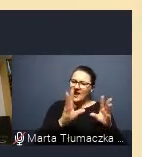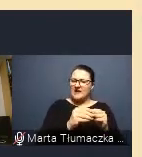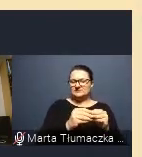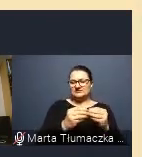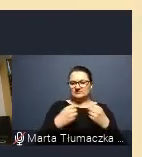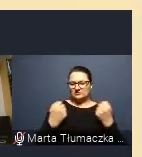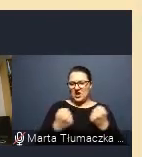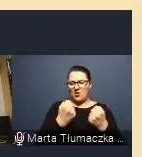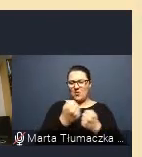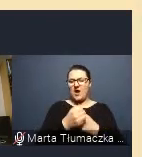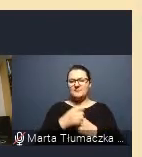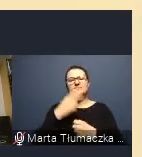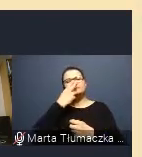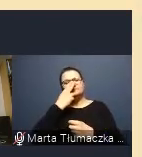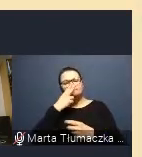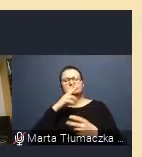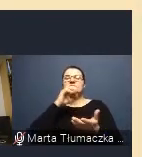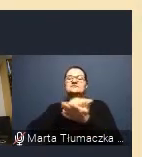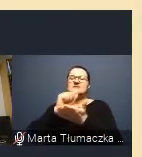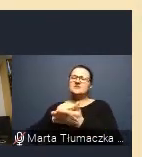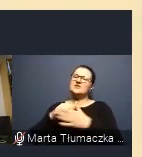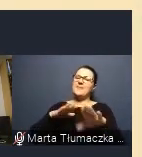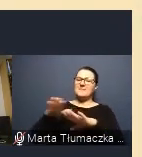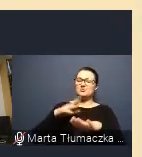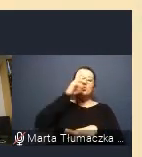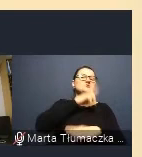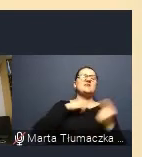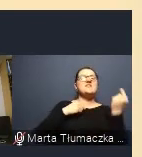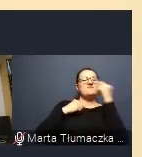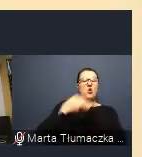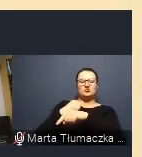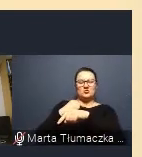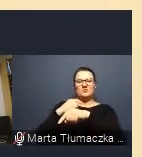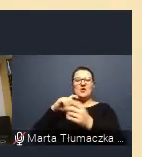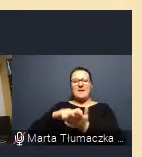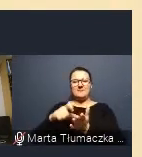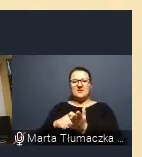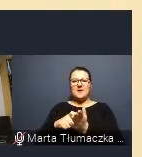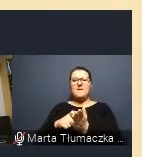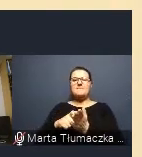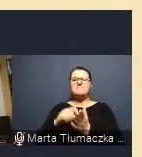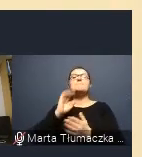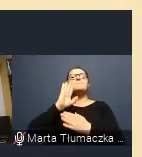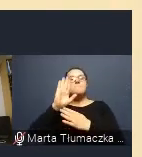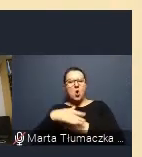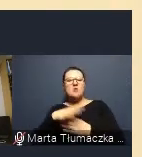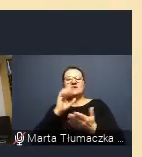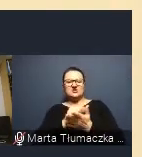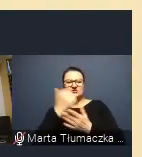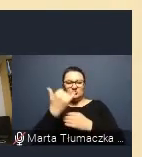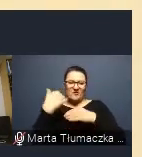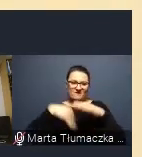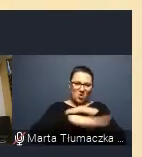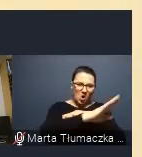zajęciach takich stacjonarnych rodzice nie wchodzą do gabinetu, wchodzą dopiero po instruktaż po zajęciach logopedycznych, natomiast